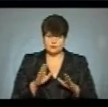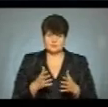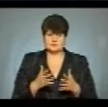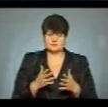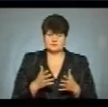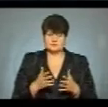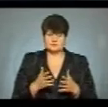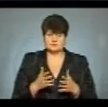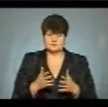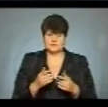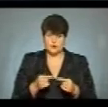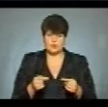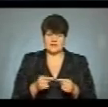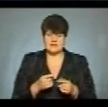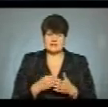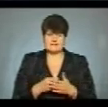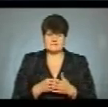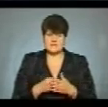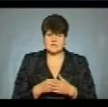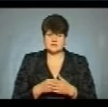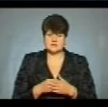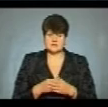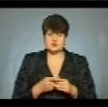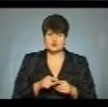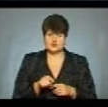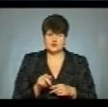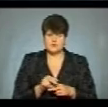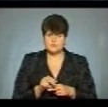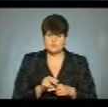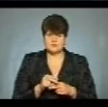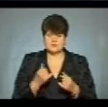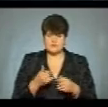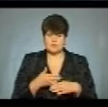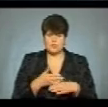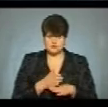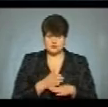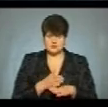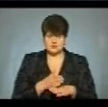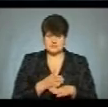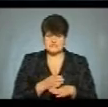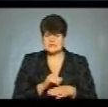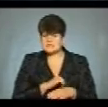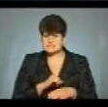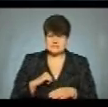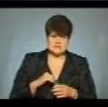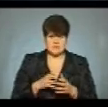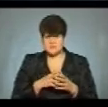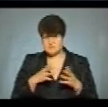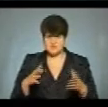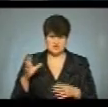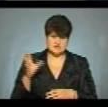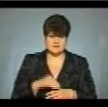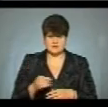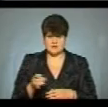встановлена конкретна вартість даного ремонту. Цей раз він пошкоджений найбільше з всіх